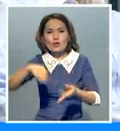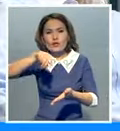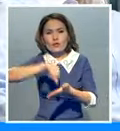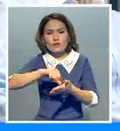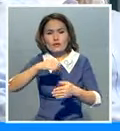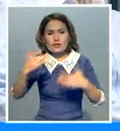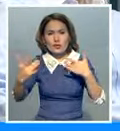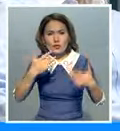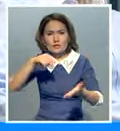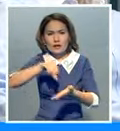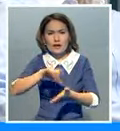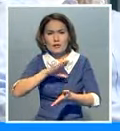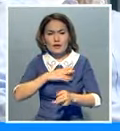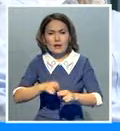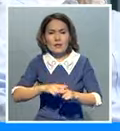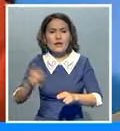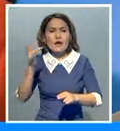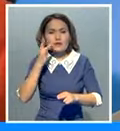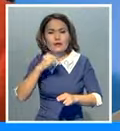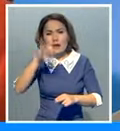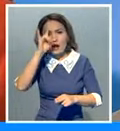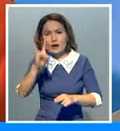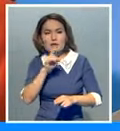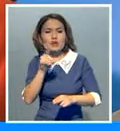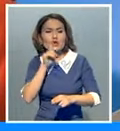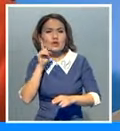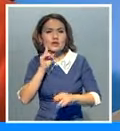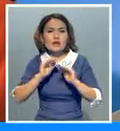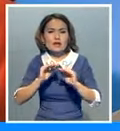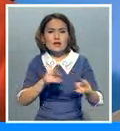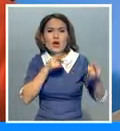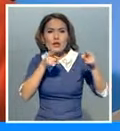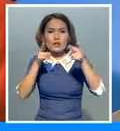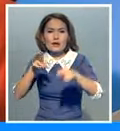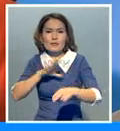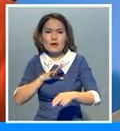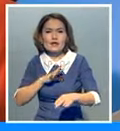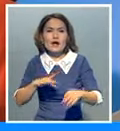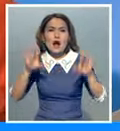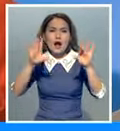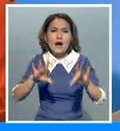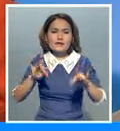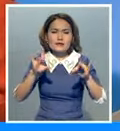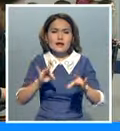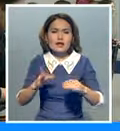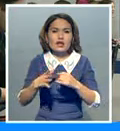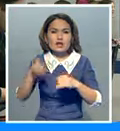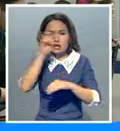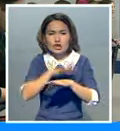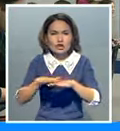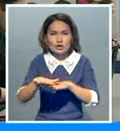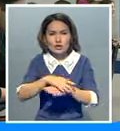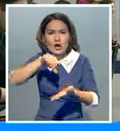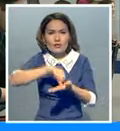2015 жылы Азия мен Латын Америкасы өңірлерін араламақ. Әлемдік атаққа ие болған скрипкашы Австралия жерінде өнер көрсеткісі келетіндігінде